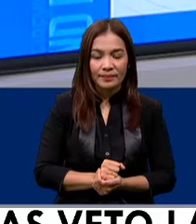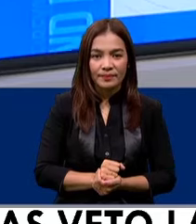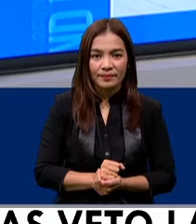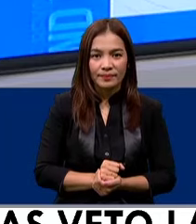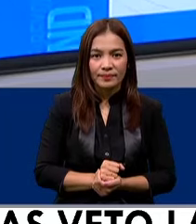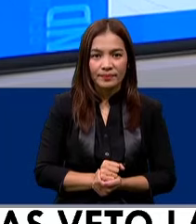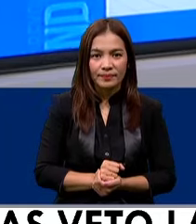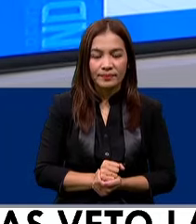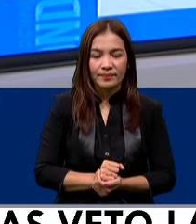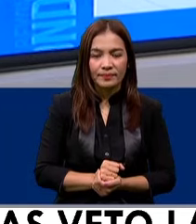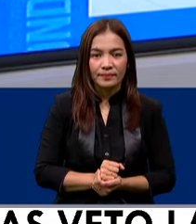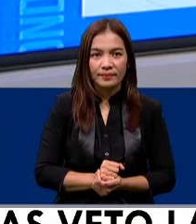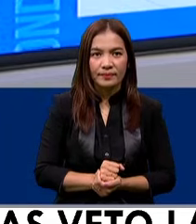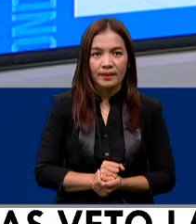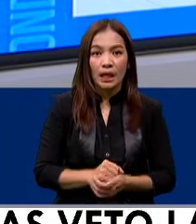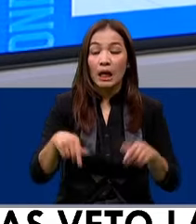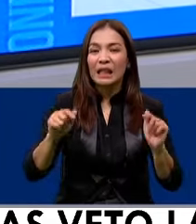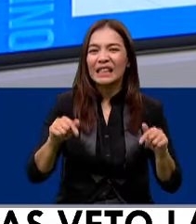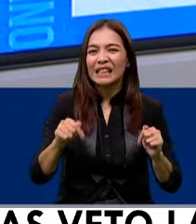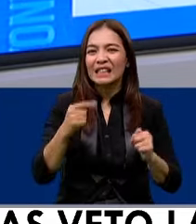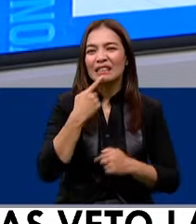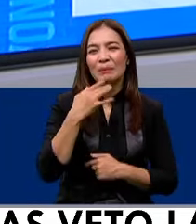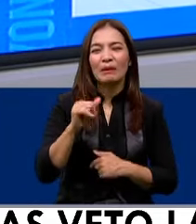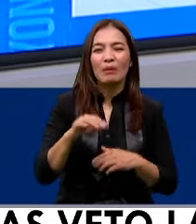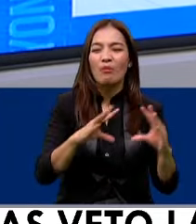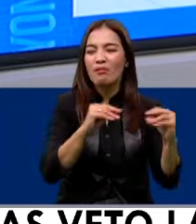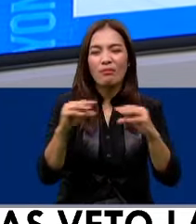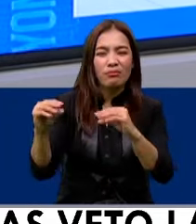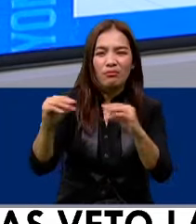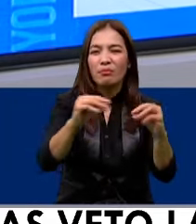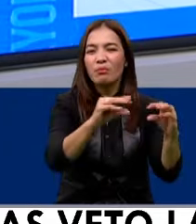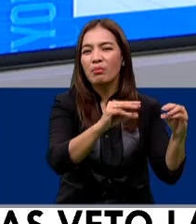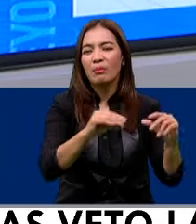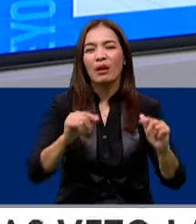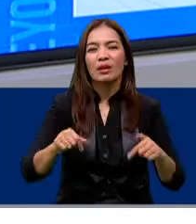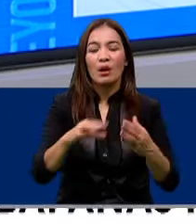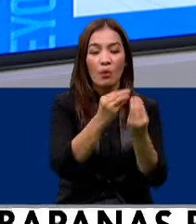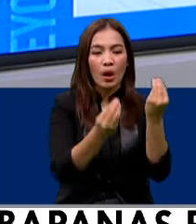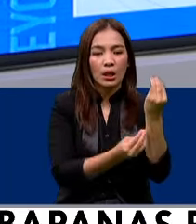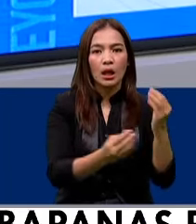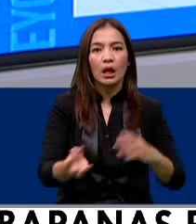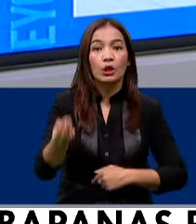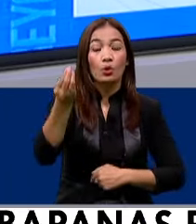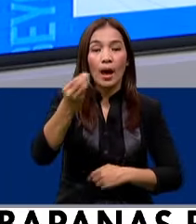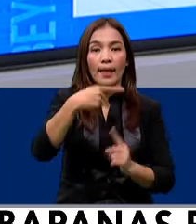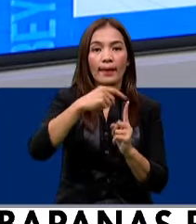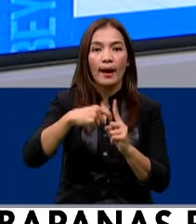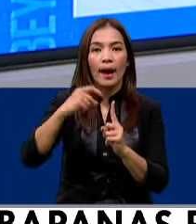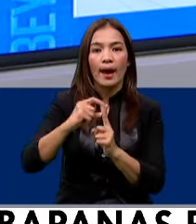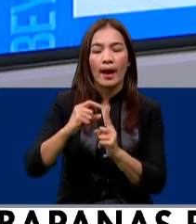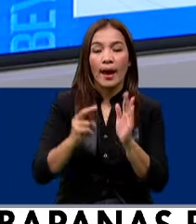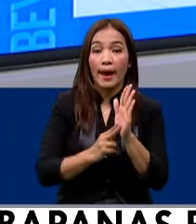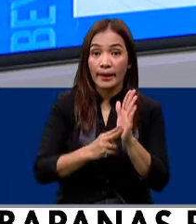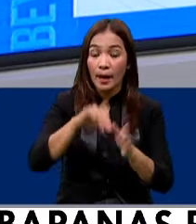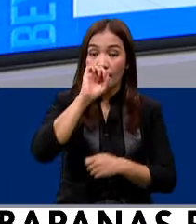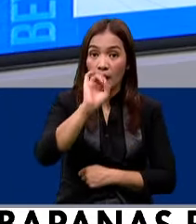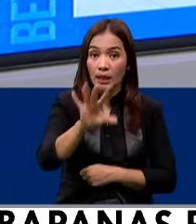vitra ini menjadi polemik ya karena eh tadi wakil ketua TKN mengatakan Edi Suparno